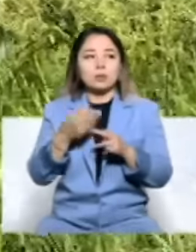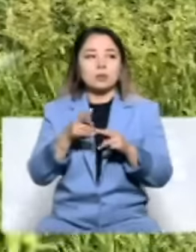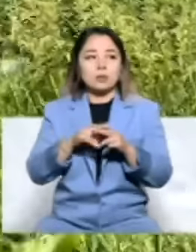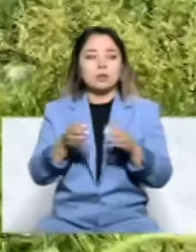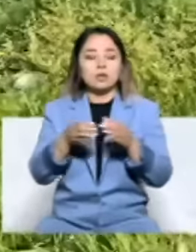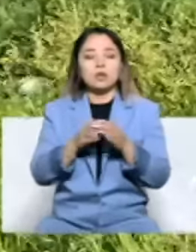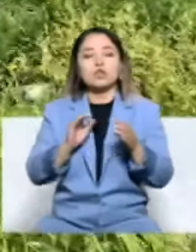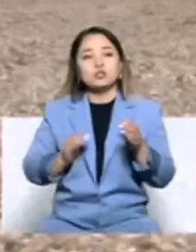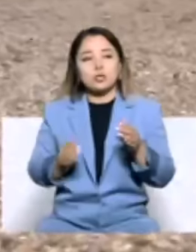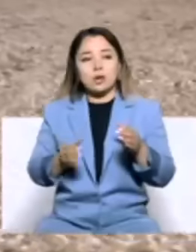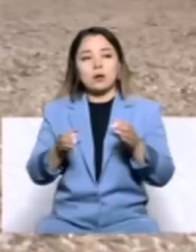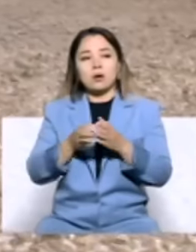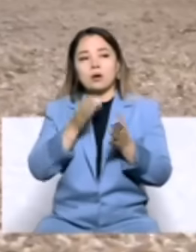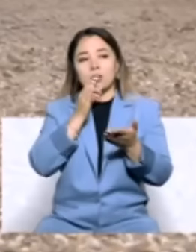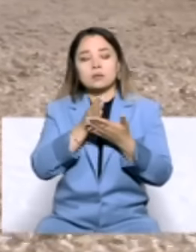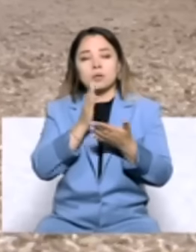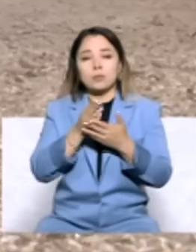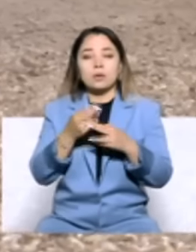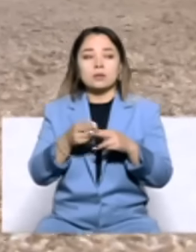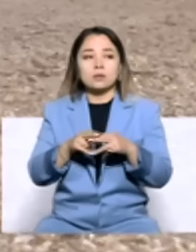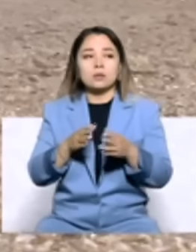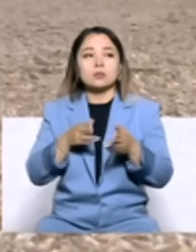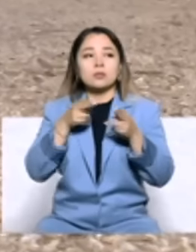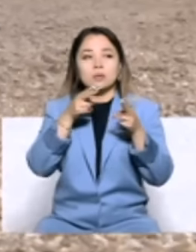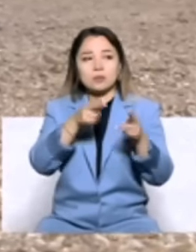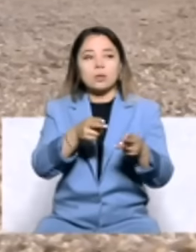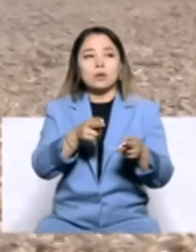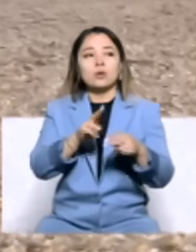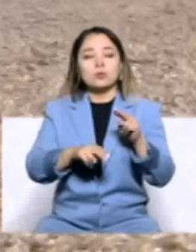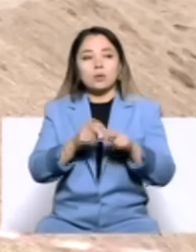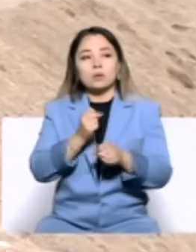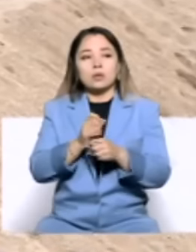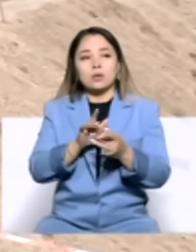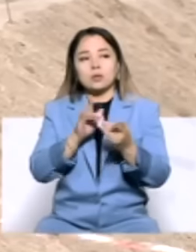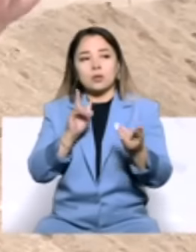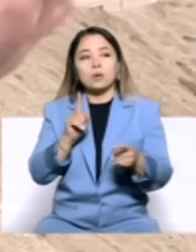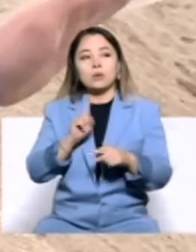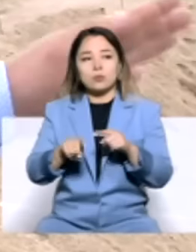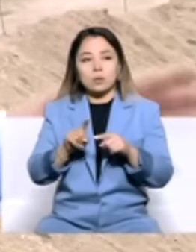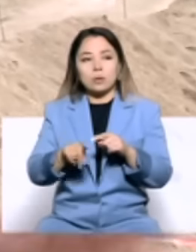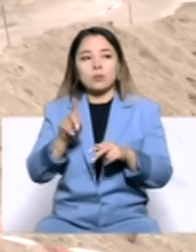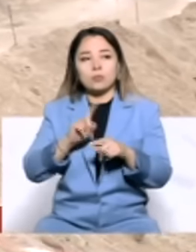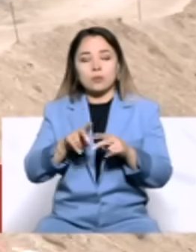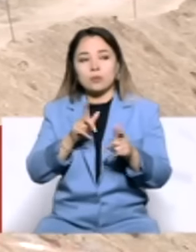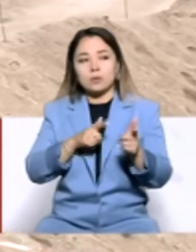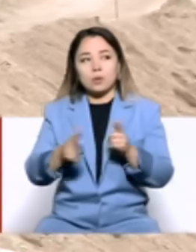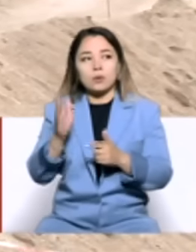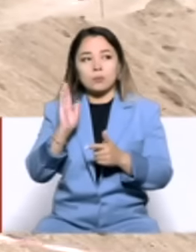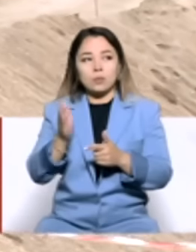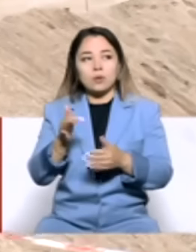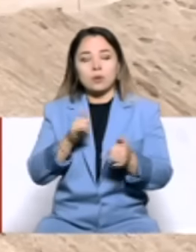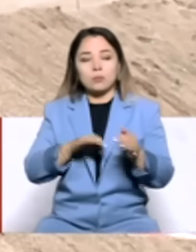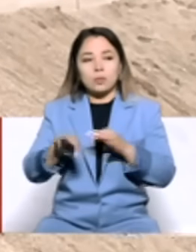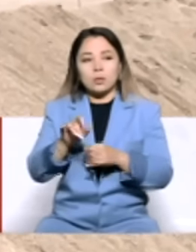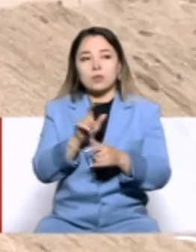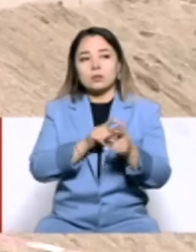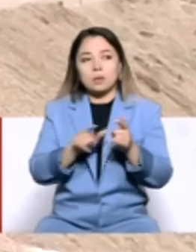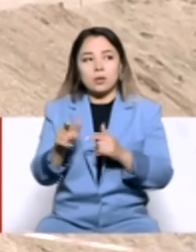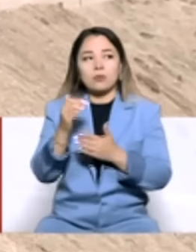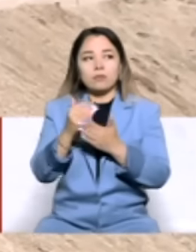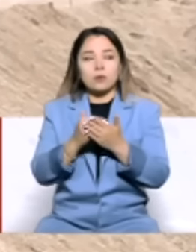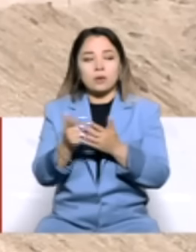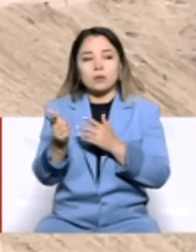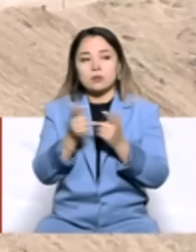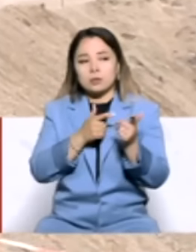Жеке компания? Иә. Ал кіреберіс жолды биыл бітіреміз дейді. Мынаны біз алла жаса, бізде қазір проект дайын, ведомство